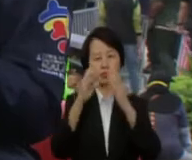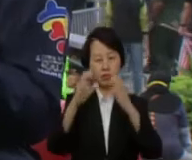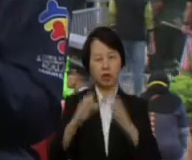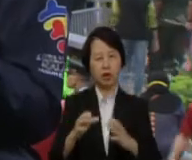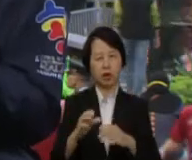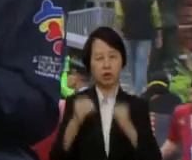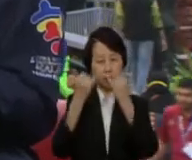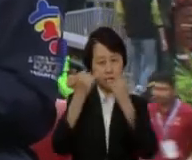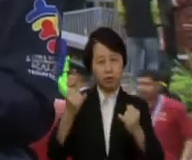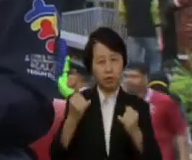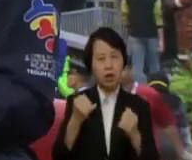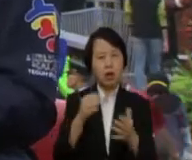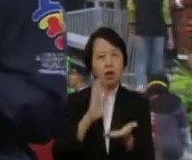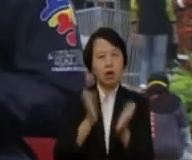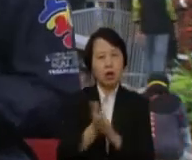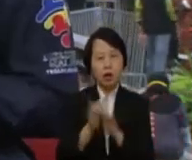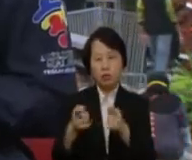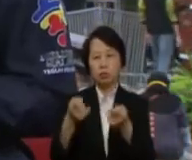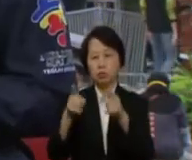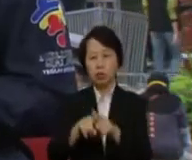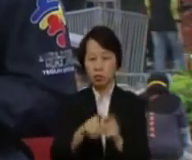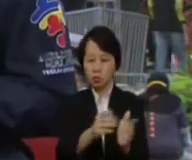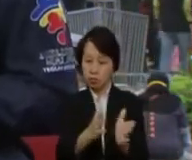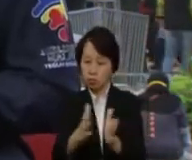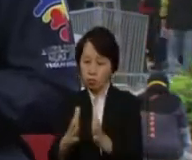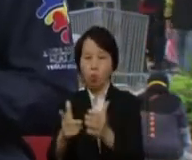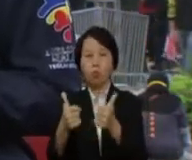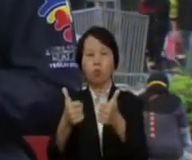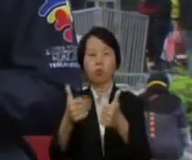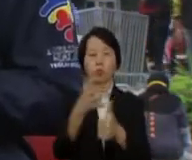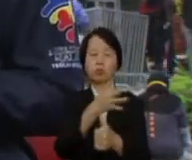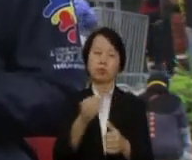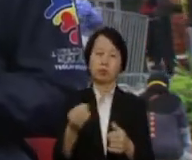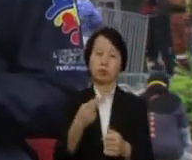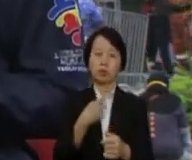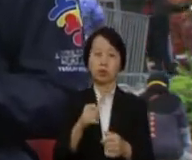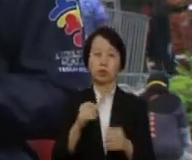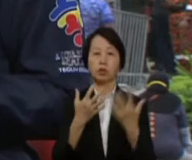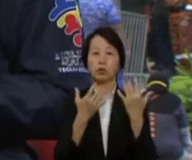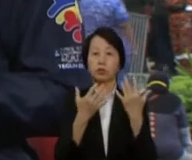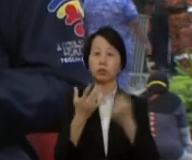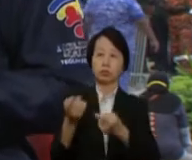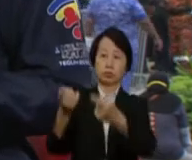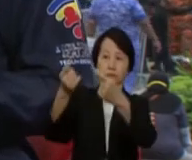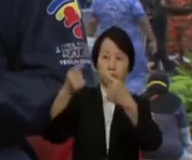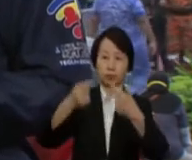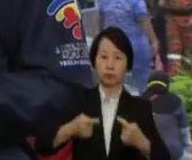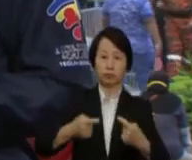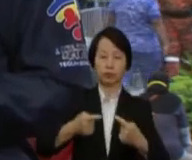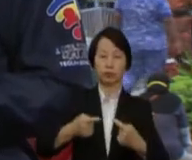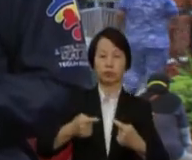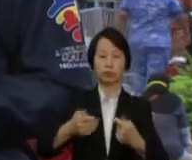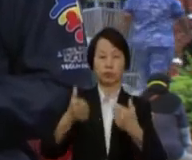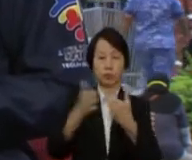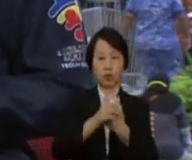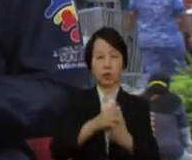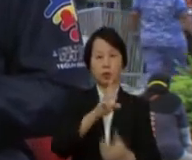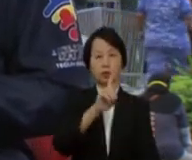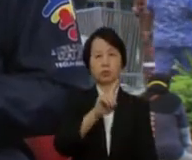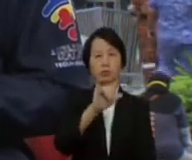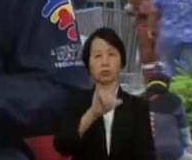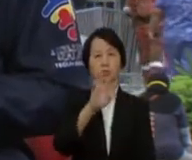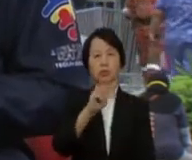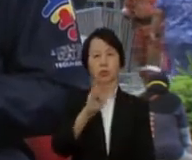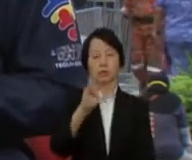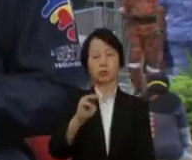supaya segalanya berlaku dalam keadaan tersusun dan teratur. Tambah lagi kita menantikan ketibaan keberangkatan tiba ke bawah duli Yang Maha